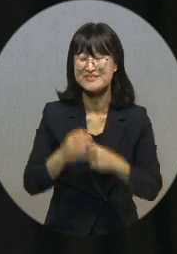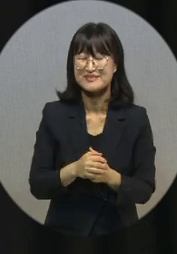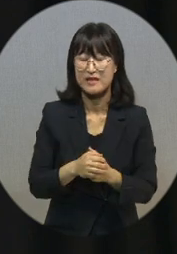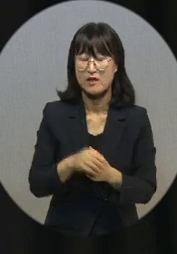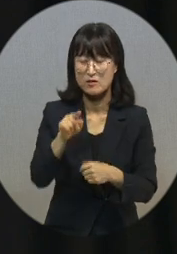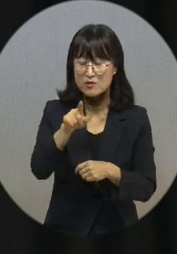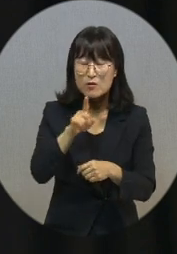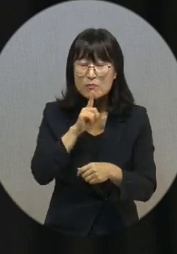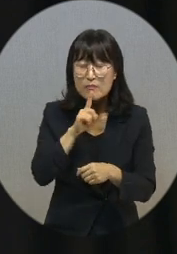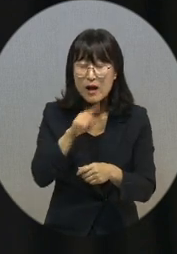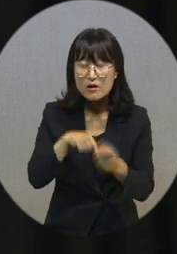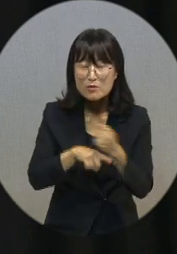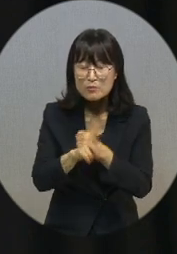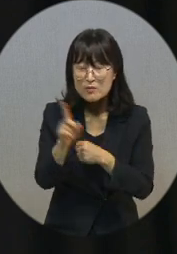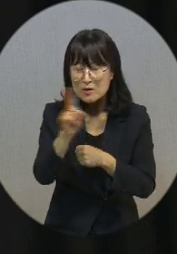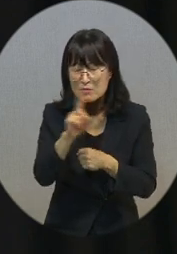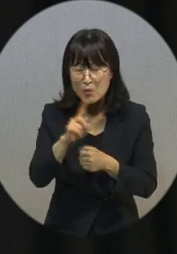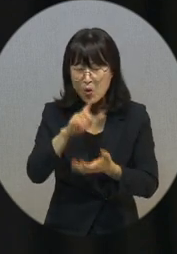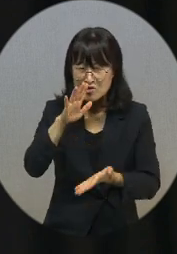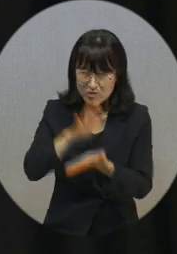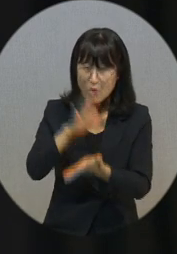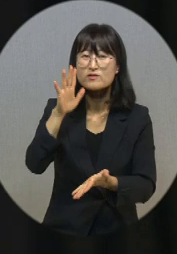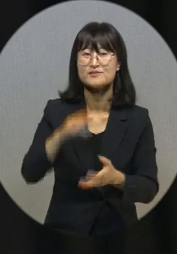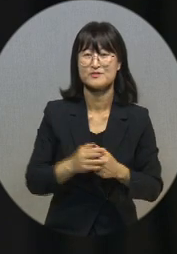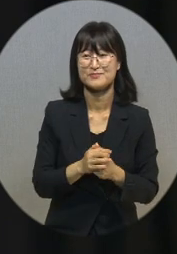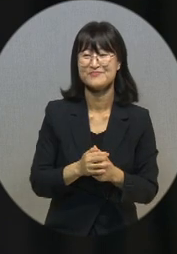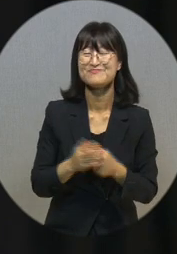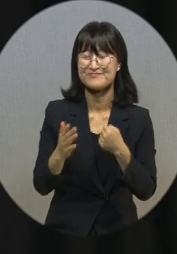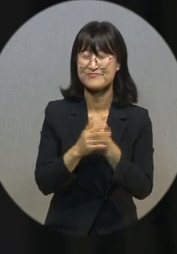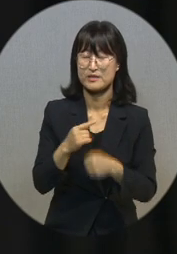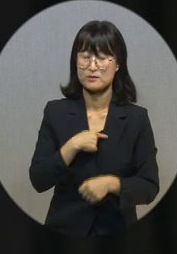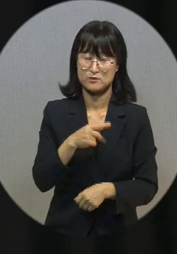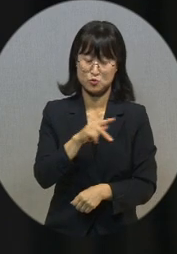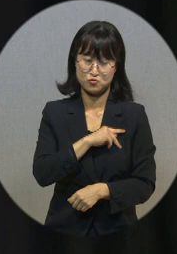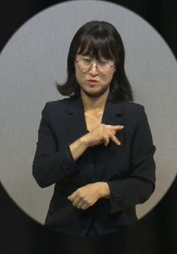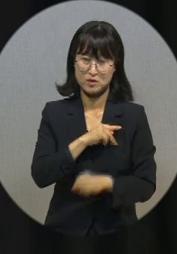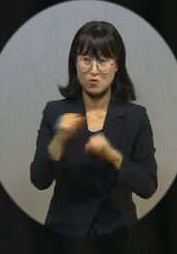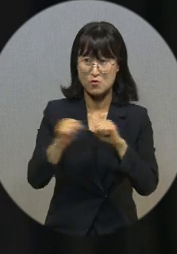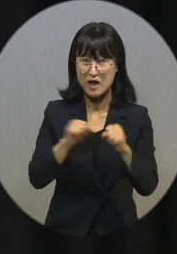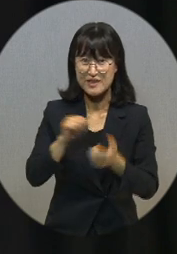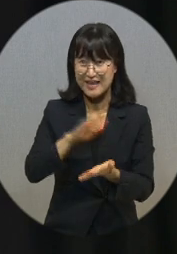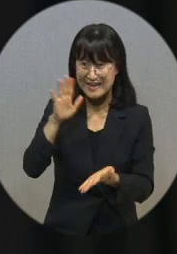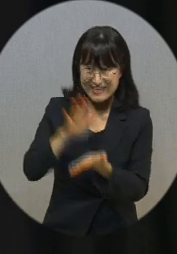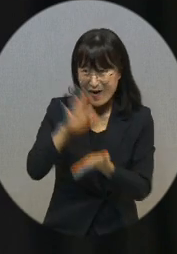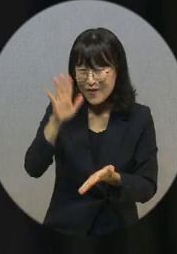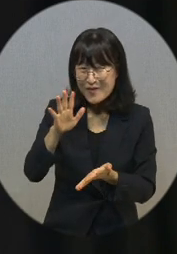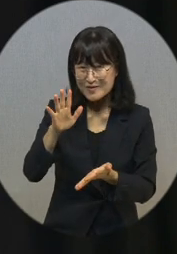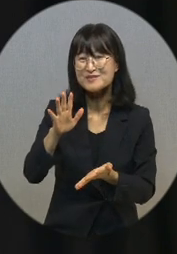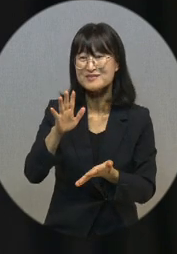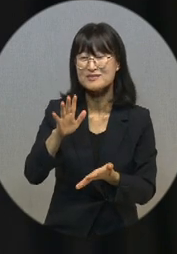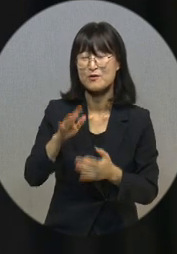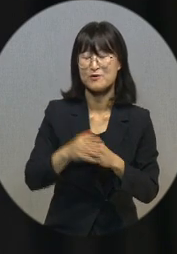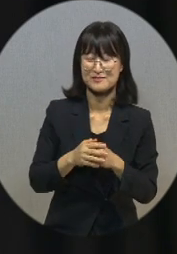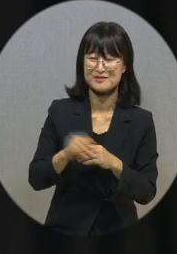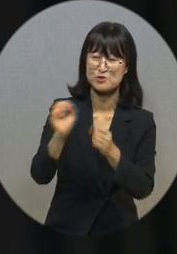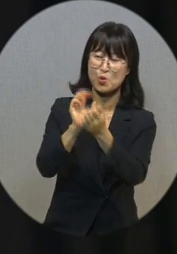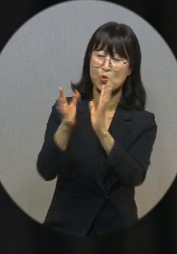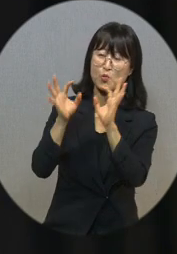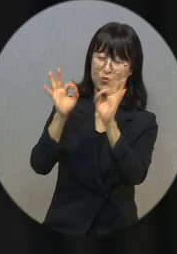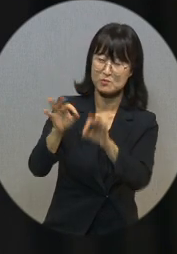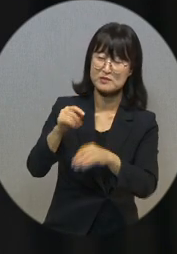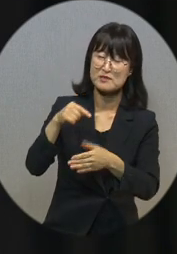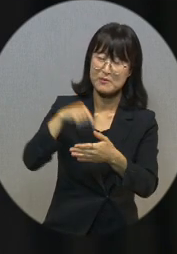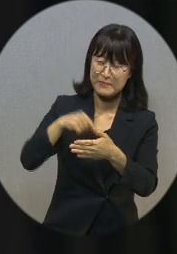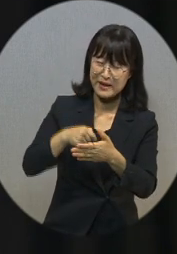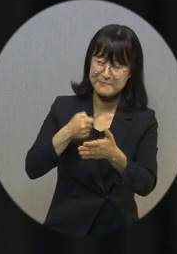이제 의정 활동 시작하면서 지치지 않고 열정을 갖고 일하겠다는 것을 그 꽃을 보면서 매일 다짐을 하는데요. 네. 오늘